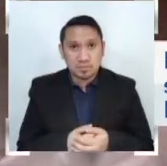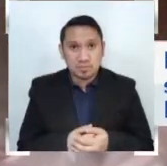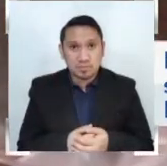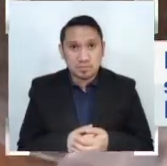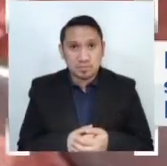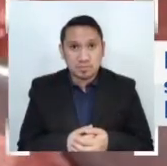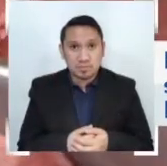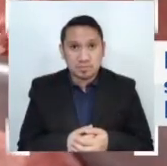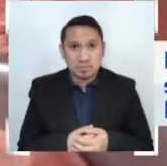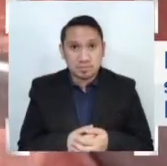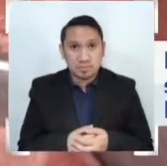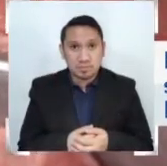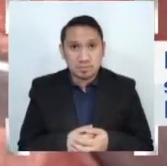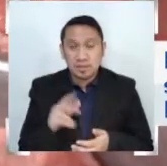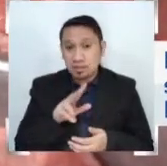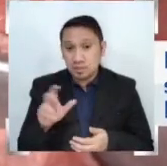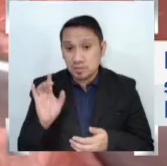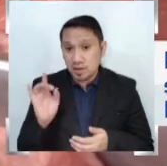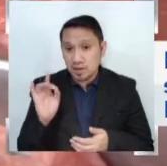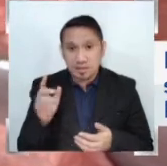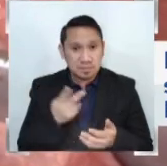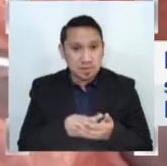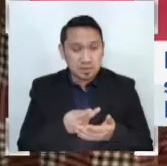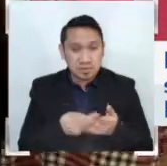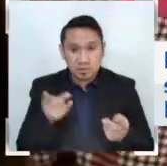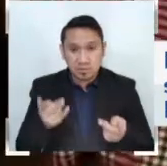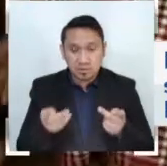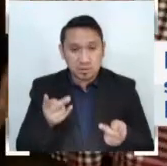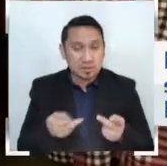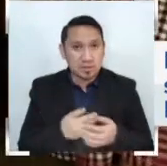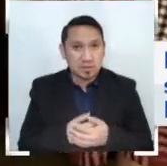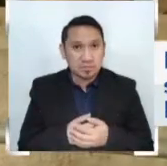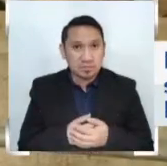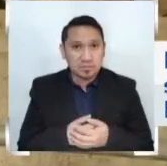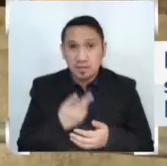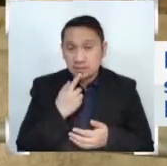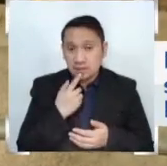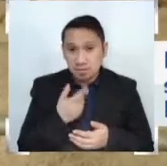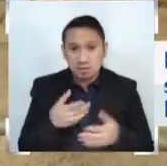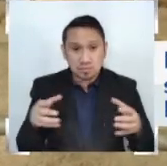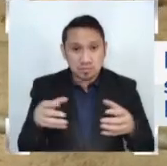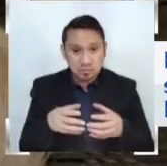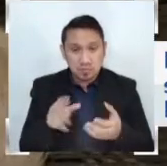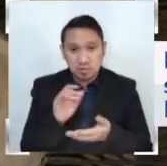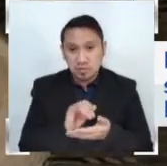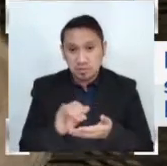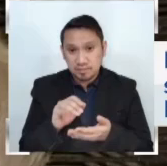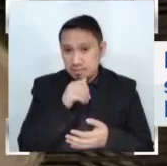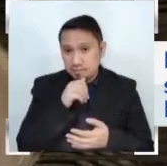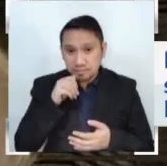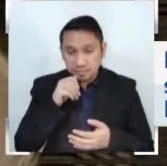pigi. 380 pesos per kilo naman ang liyempo. Sabi naman ng Samahang Industriya ng Agrikultura o